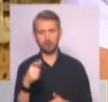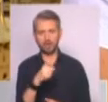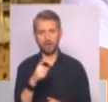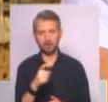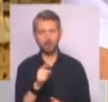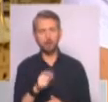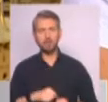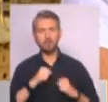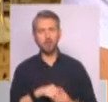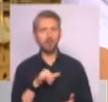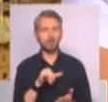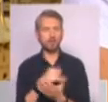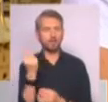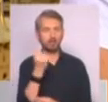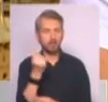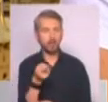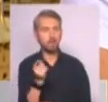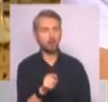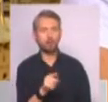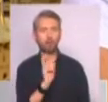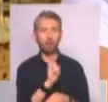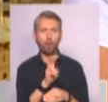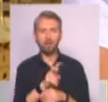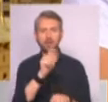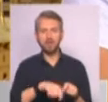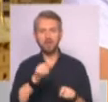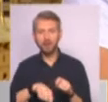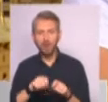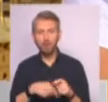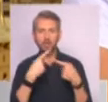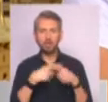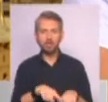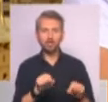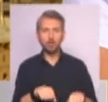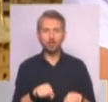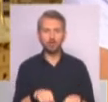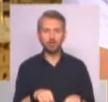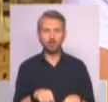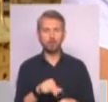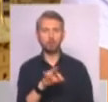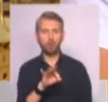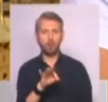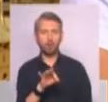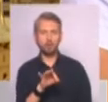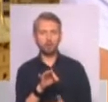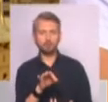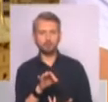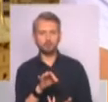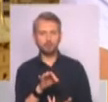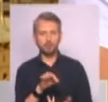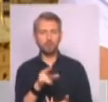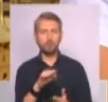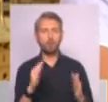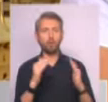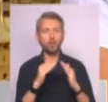Вони намагаються встановити лічильники, причому проходять, перевіряють технічні можливості по відповідним по